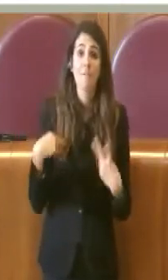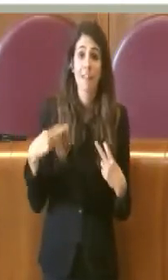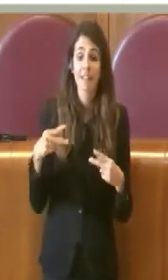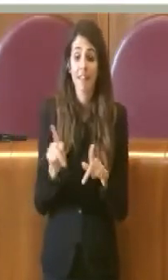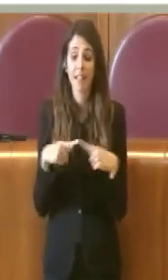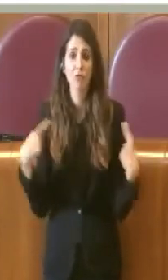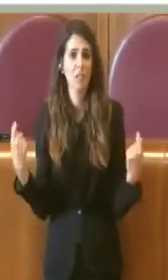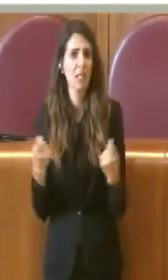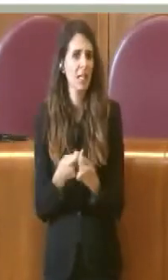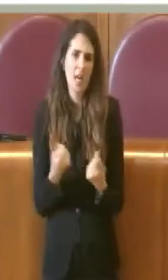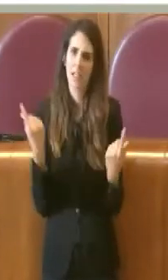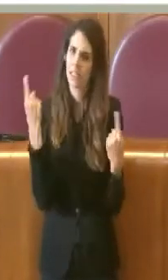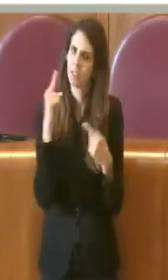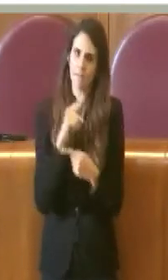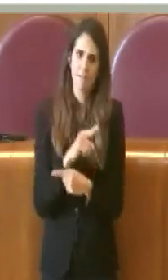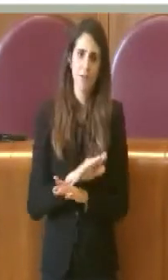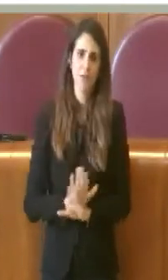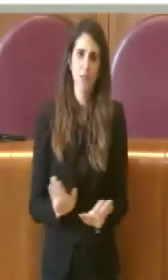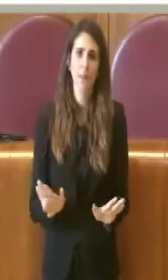oggettivamente difficili.